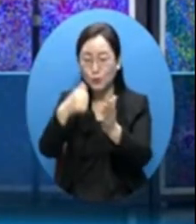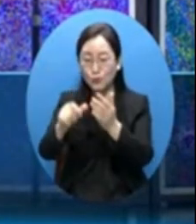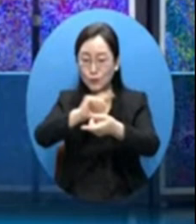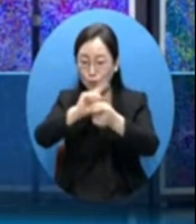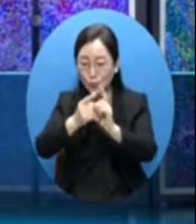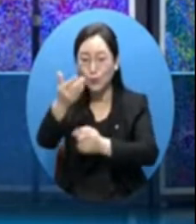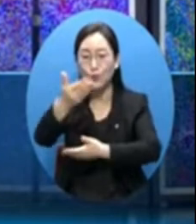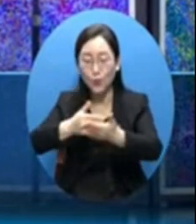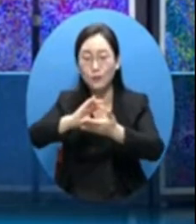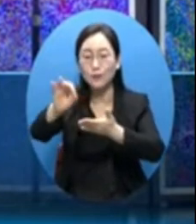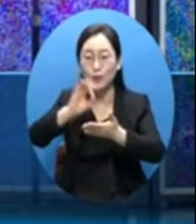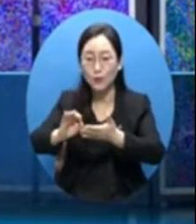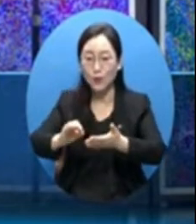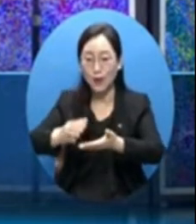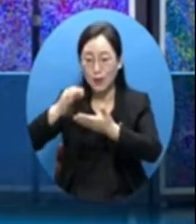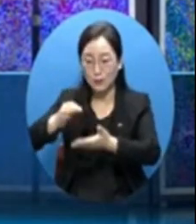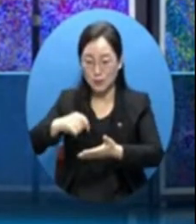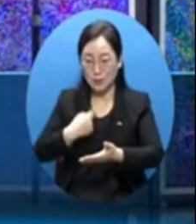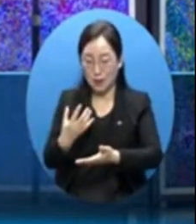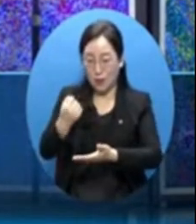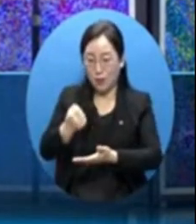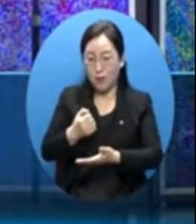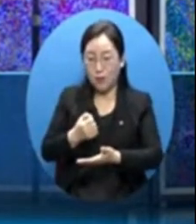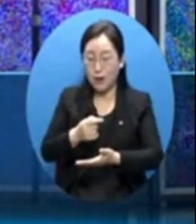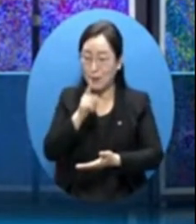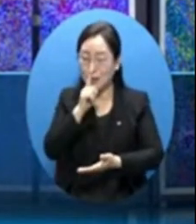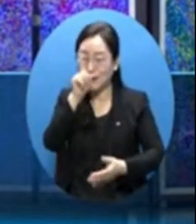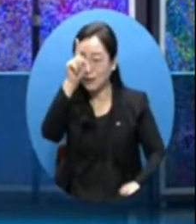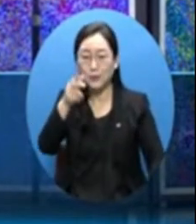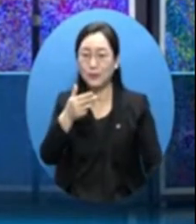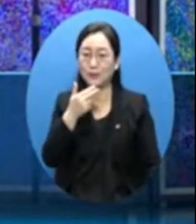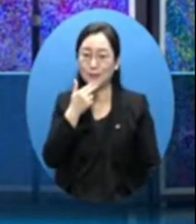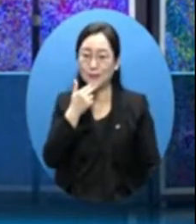통용하고 자기 재물을 조금이라도 자기 것이라 하는 이가 하나도 없더라.